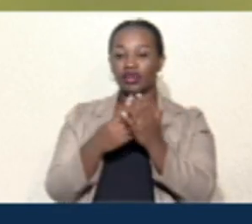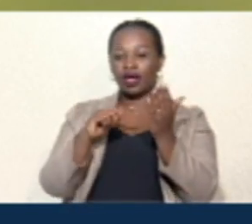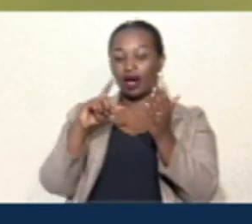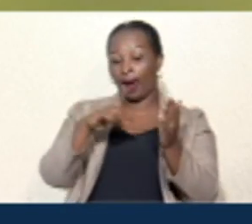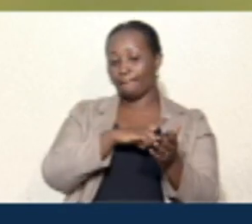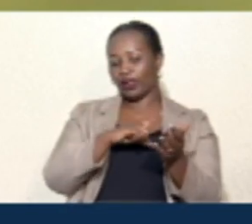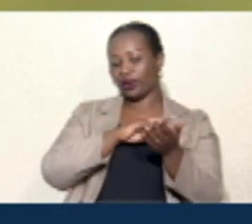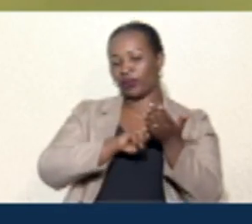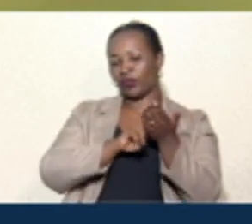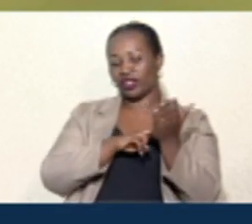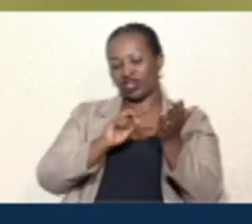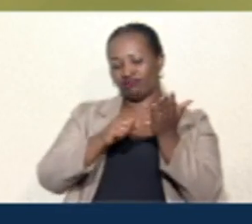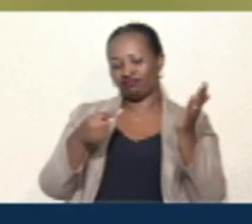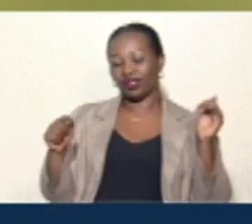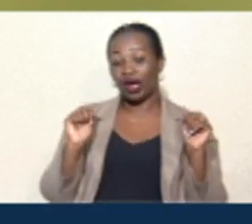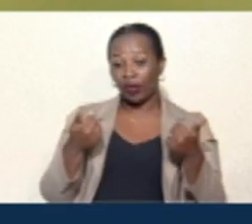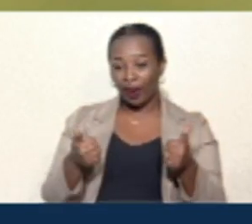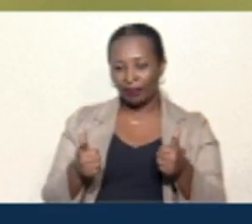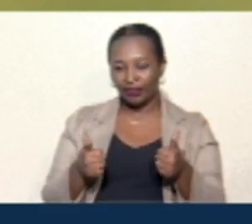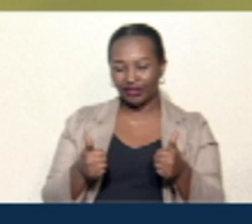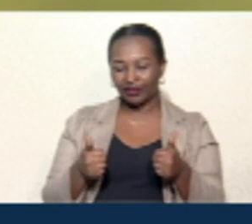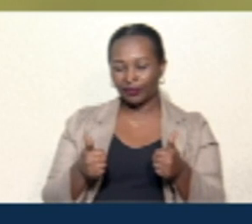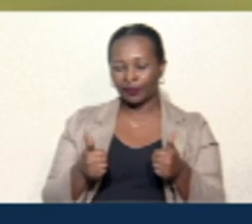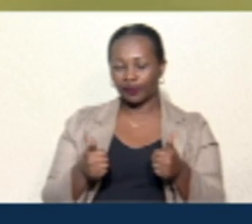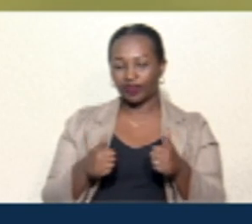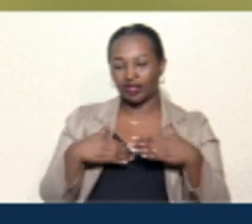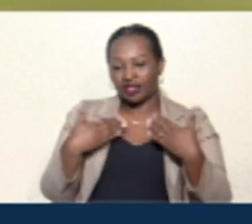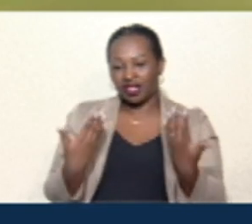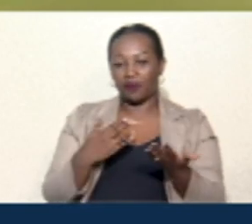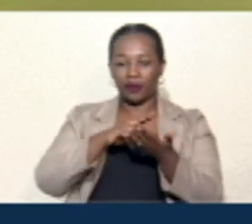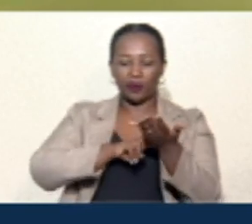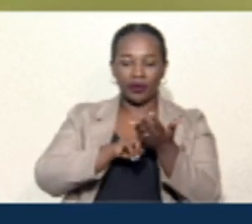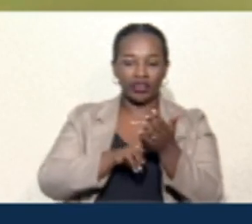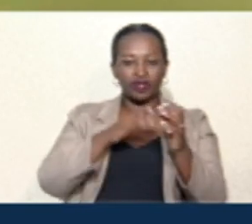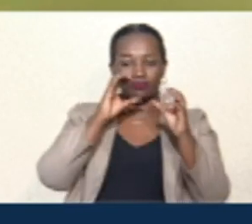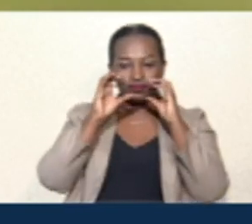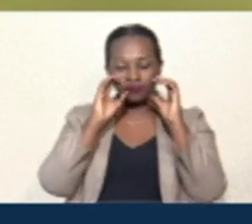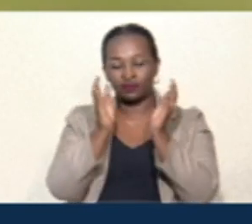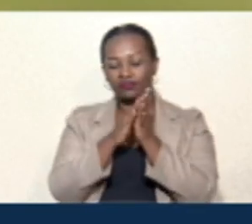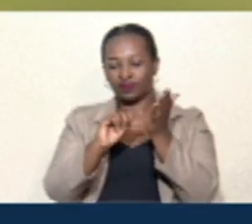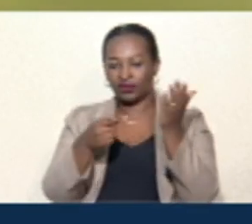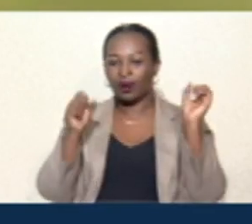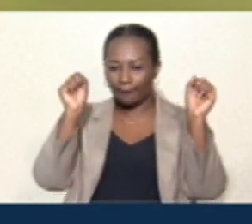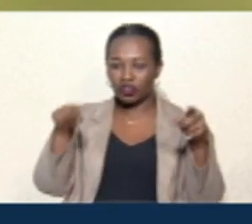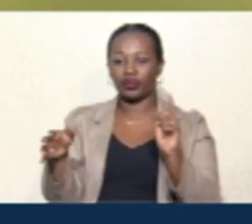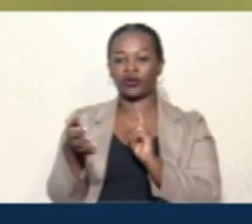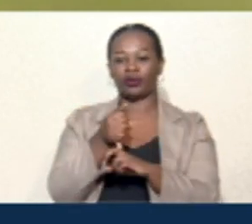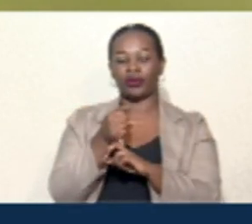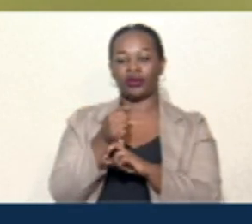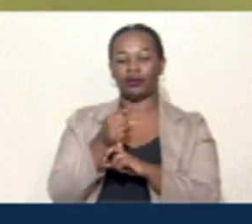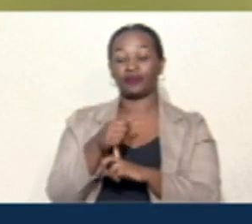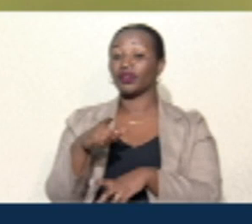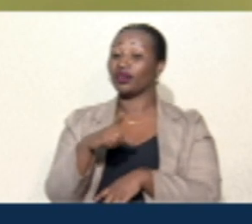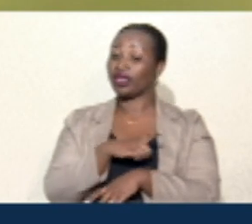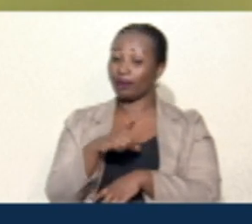iryo koranabuhanga cyangwa yo kwifashisha itumanaho n'ikoranabuhanga bishobora kuba byabageraho. So amahirwe